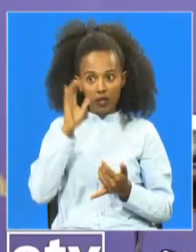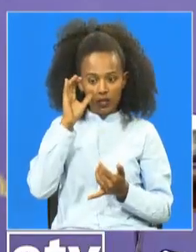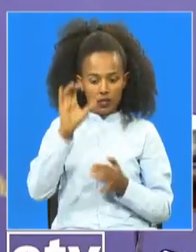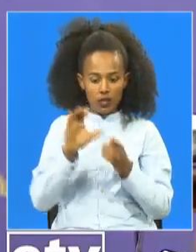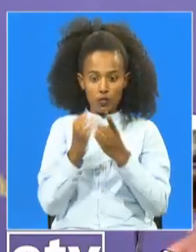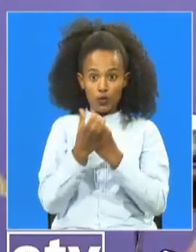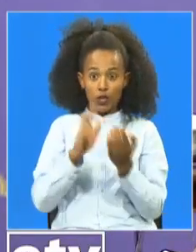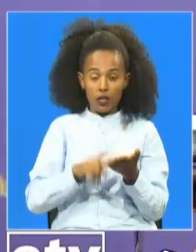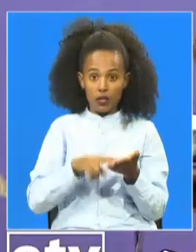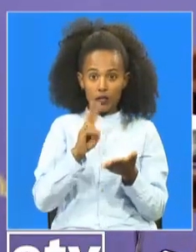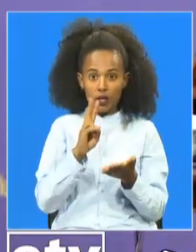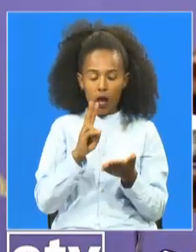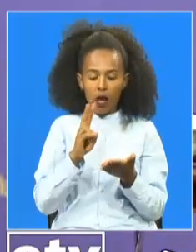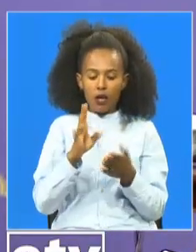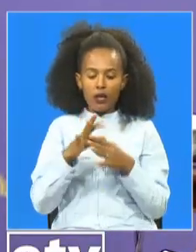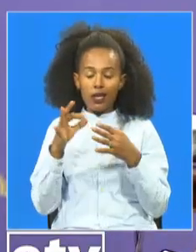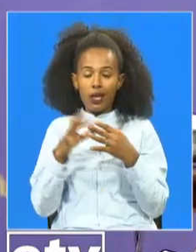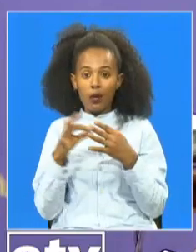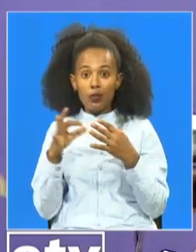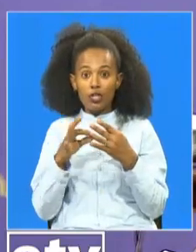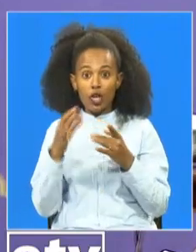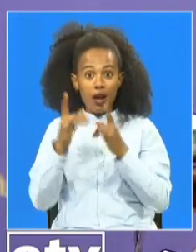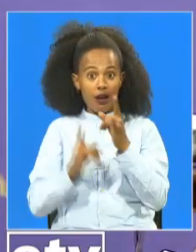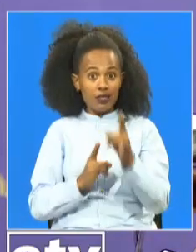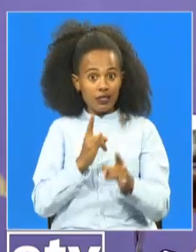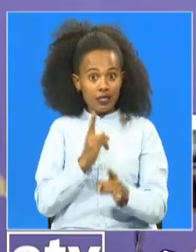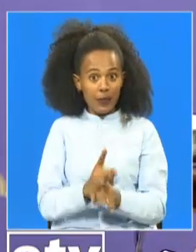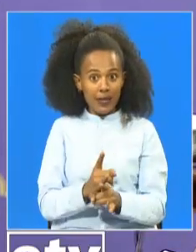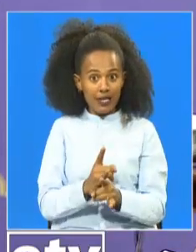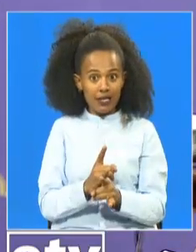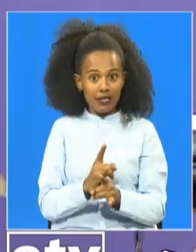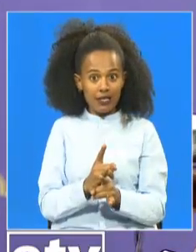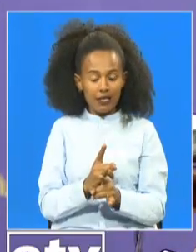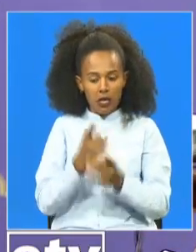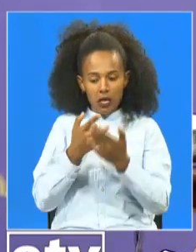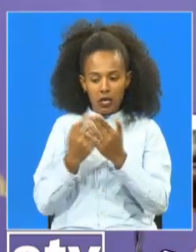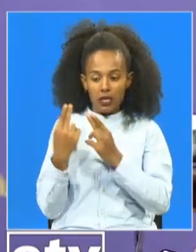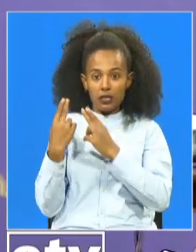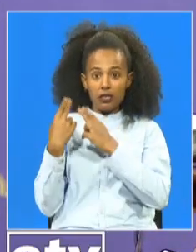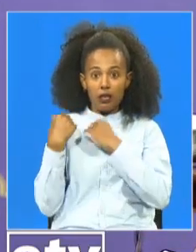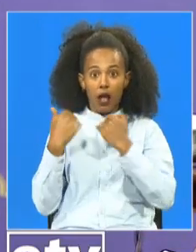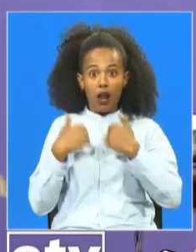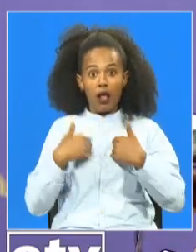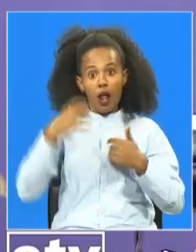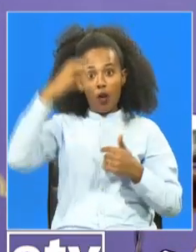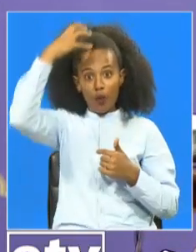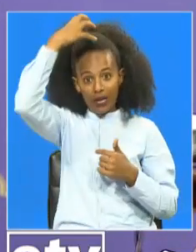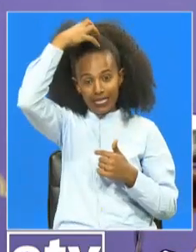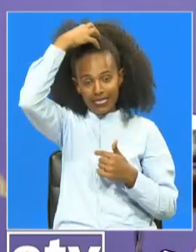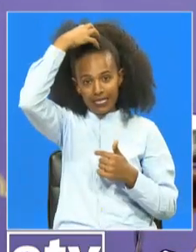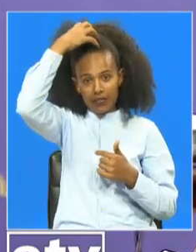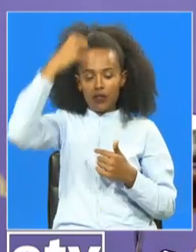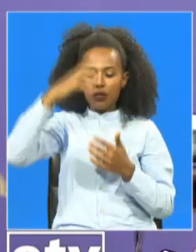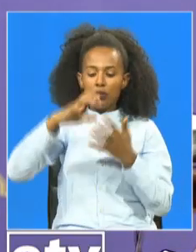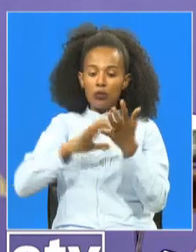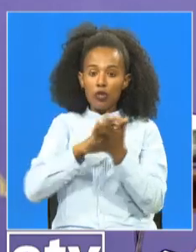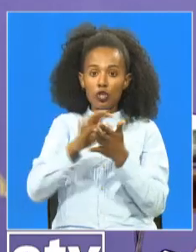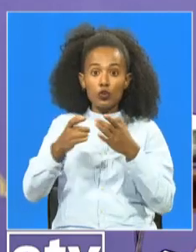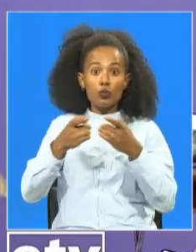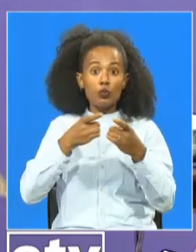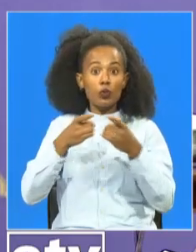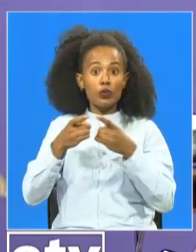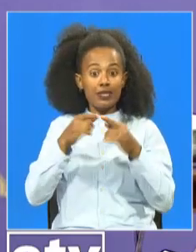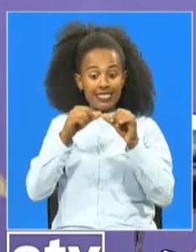ሁኔታ የተነሳ የምርጫ ዘመን ይሄ ስልጣን ላይ ያለው መንግስት ወረርሽኙ በቁጥጥር